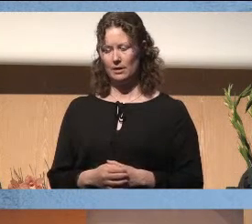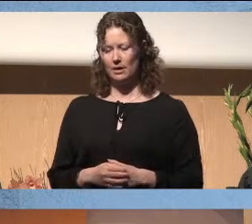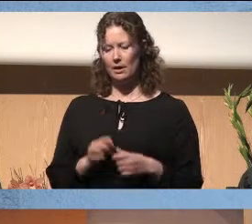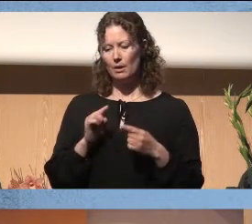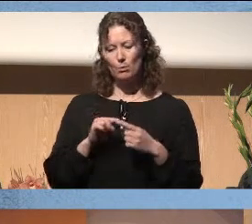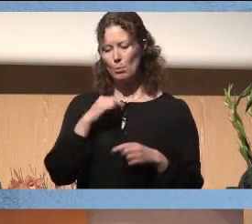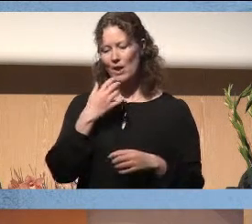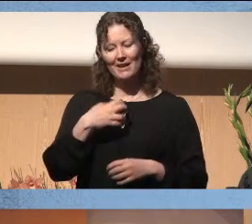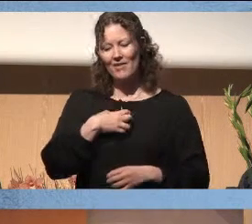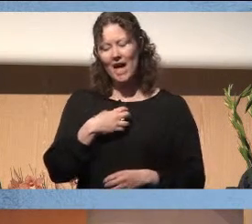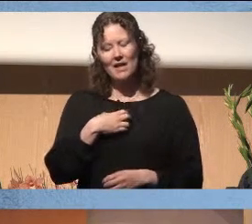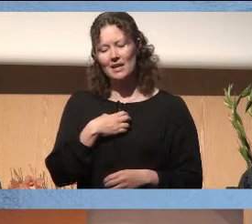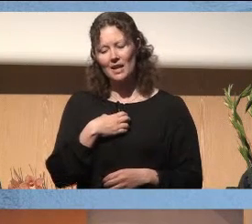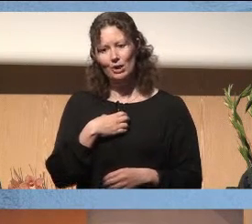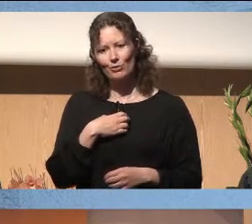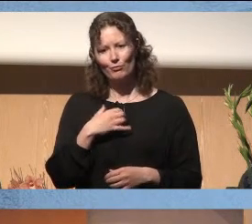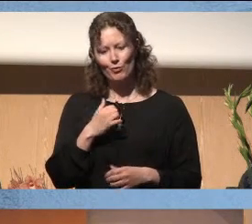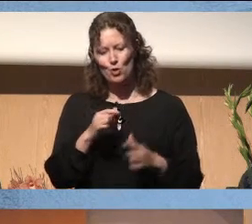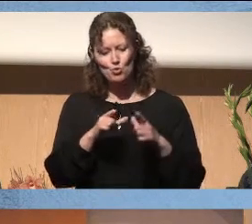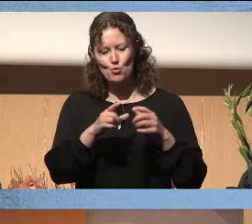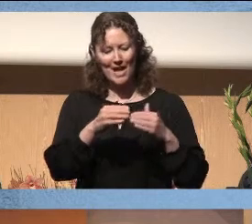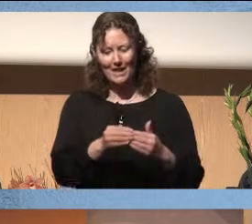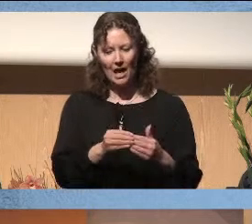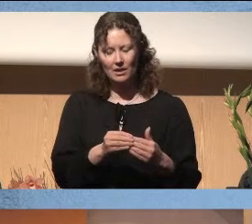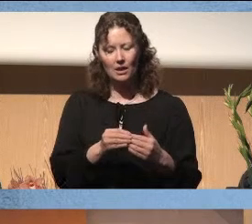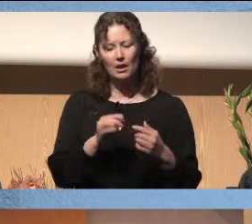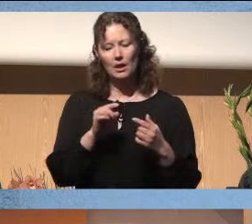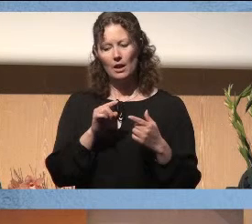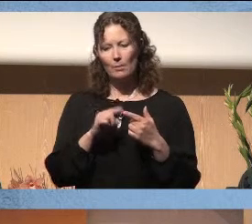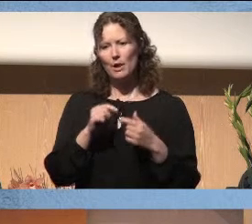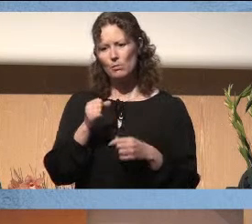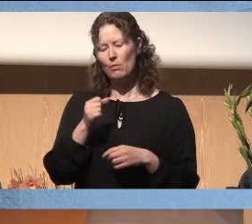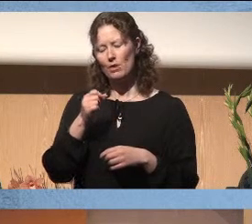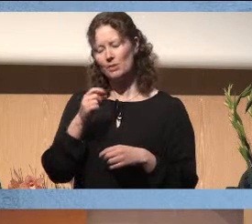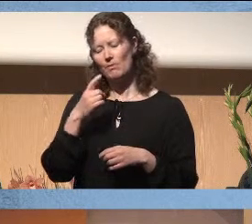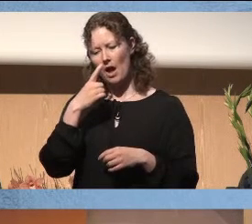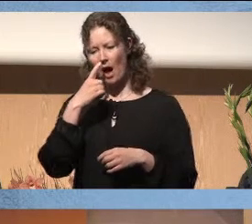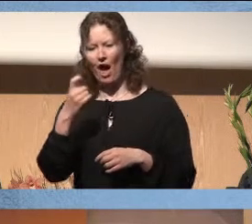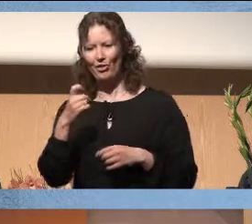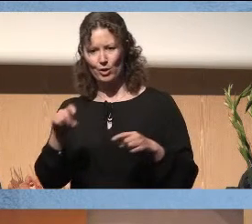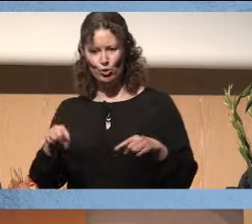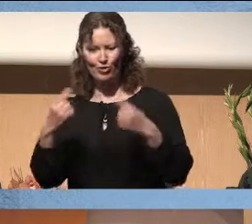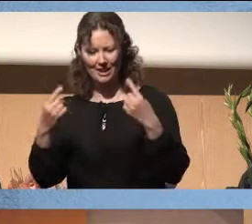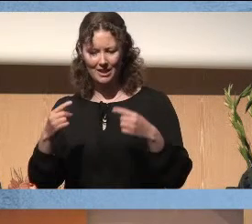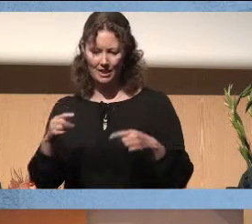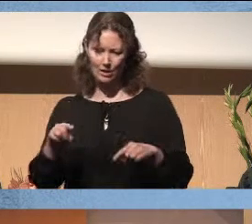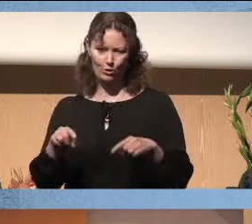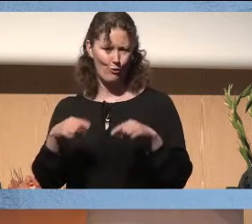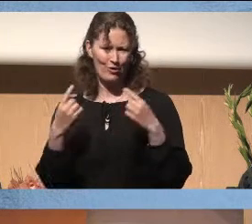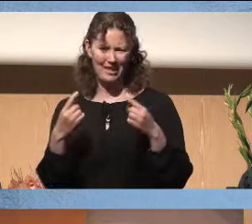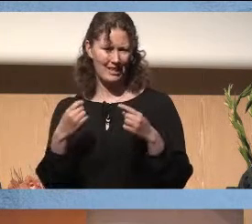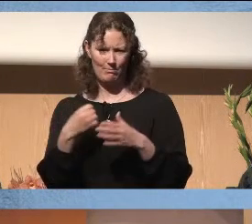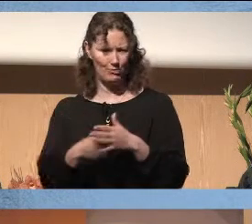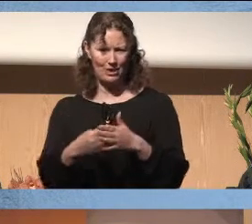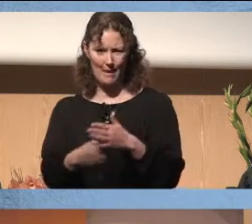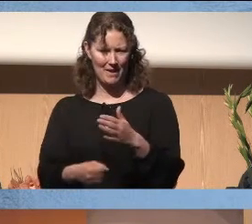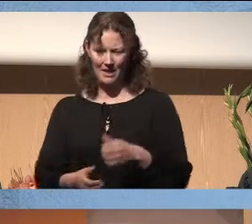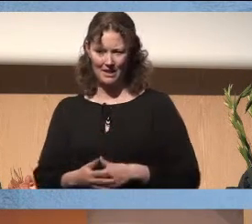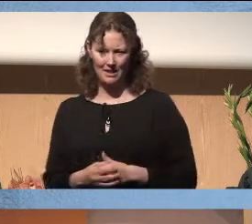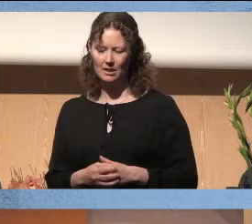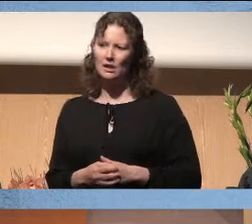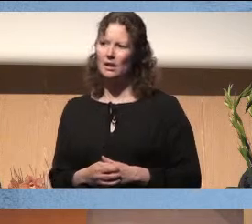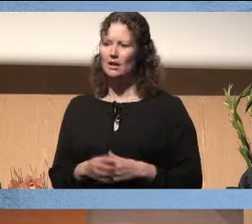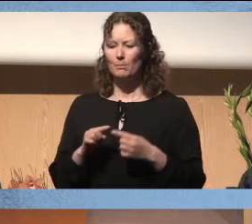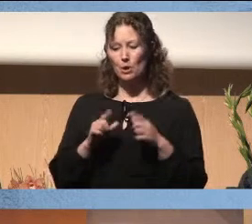Men ikke være redd for uenighet. Men hate konflikter. Konflikter ikke noe å stå etter.